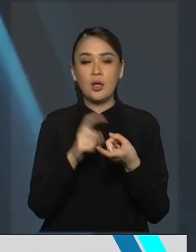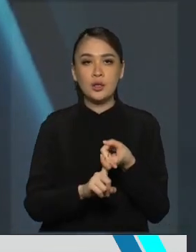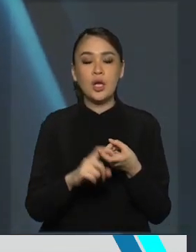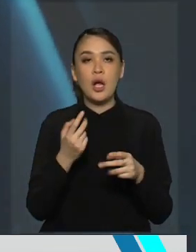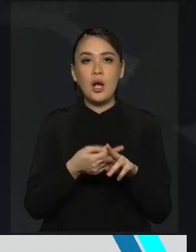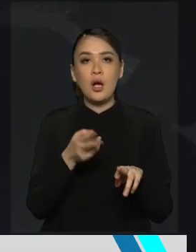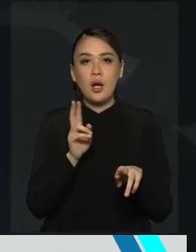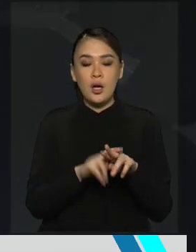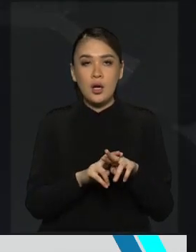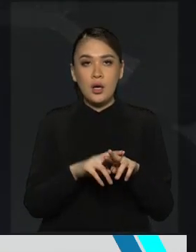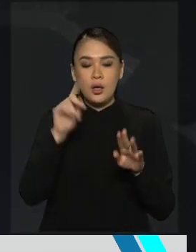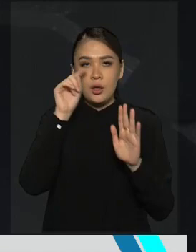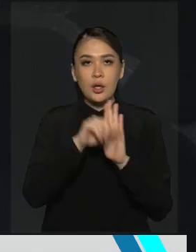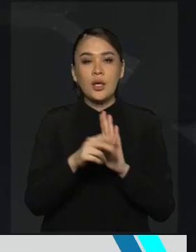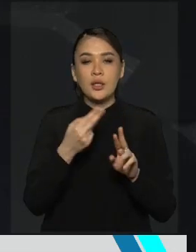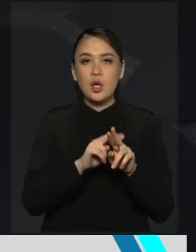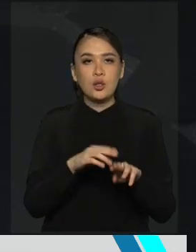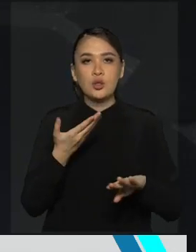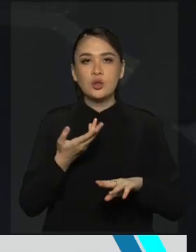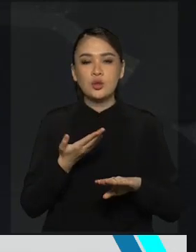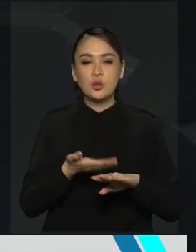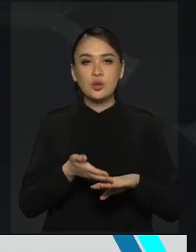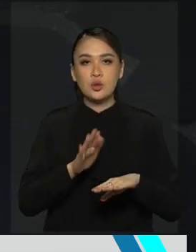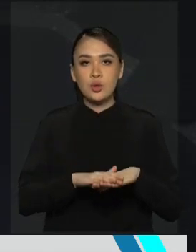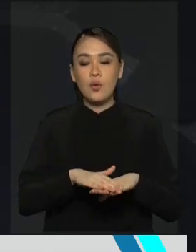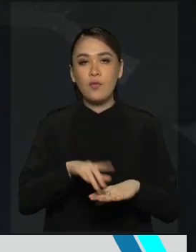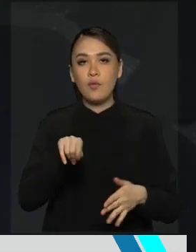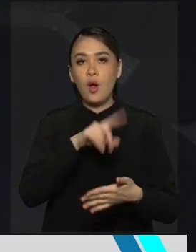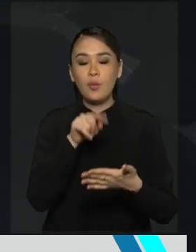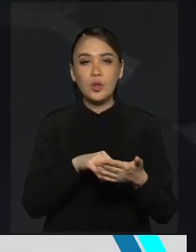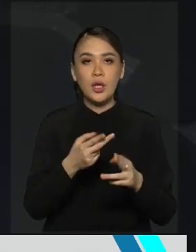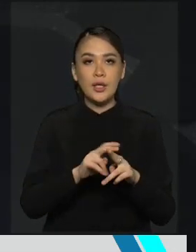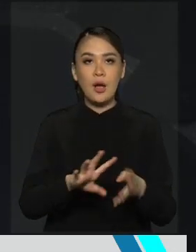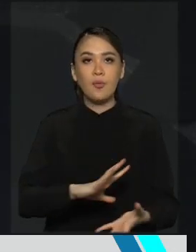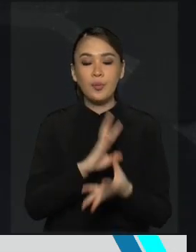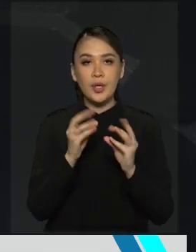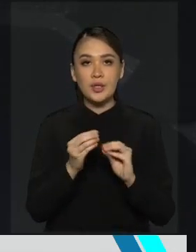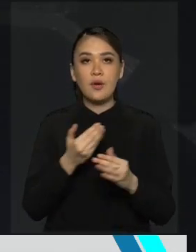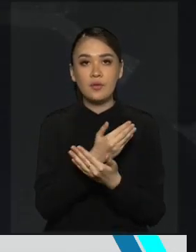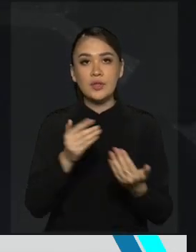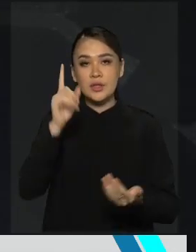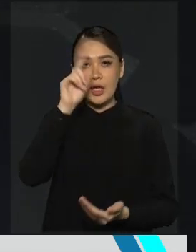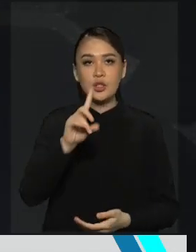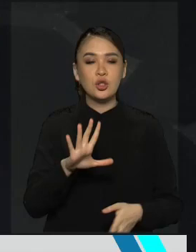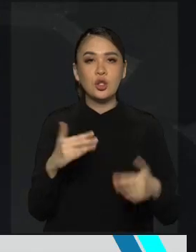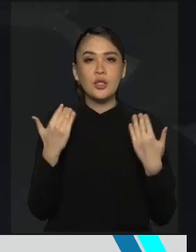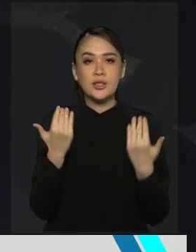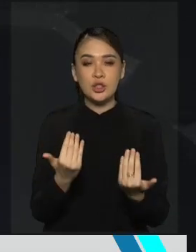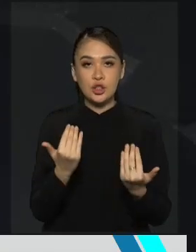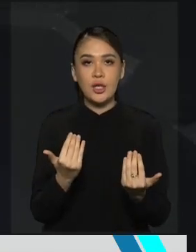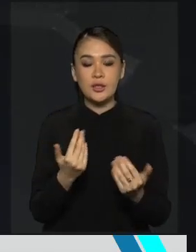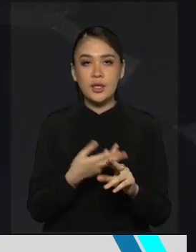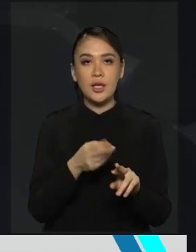оборонной промышленности, это достаточно сложный вопрос. Почему? Потому что, в принципе, как вы знаете, то есть у нас сейчас